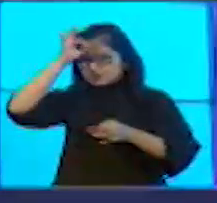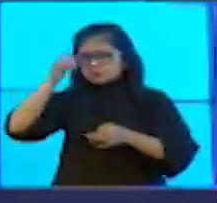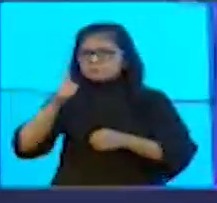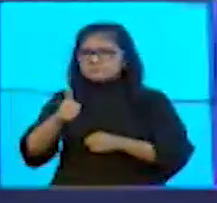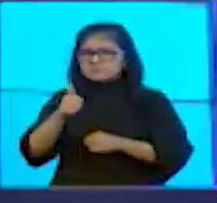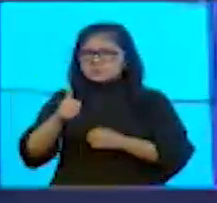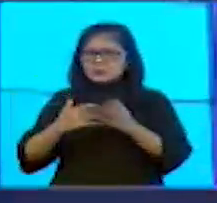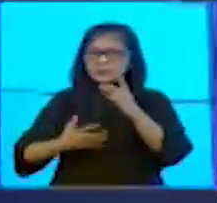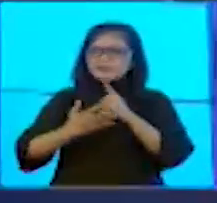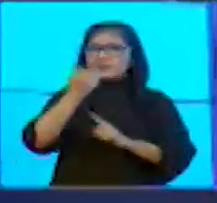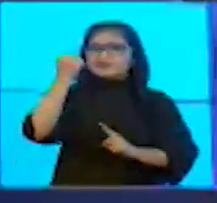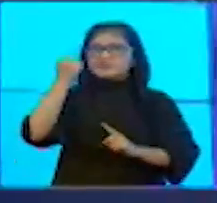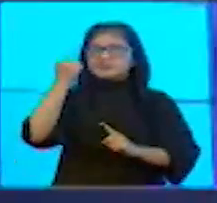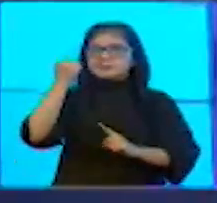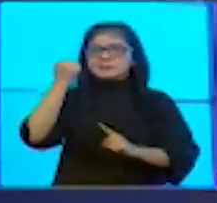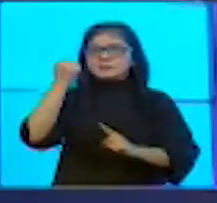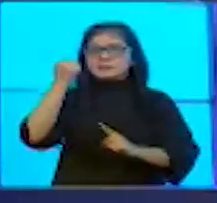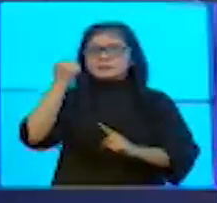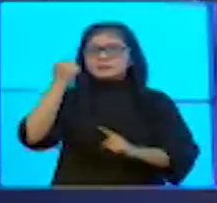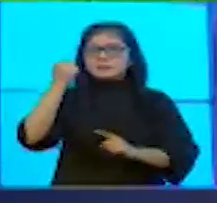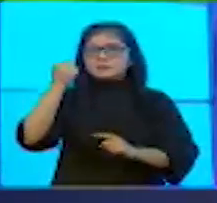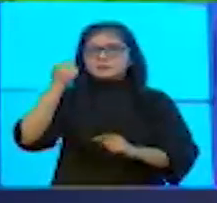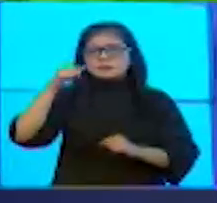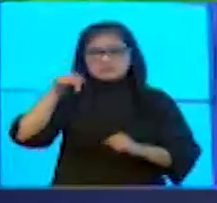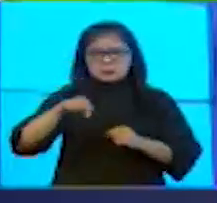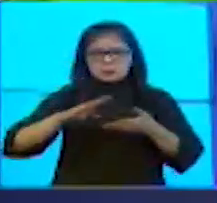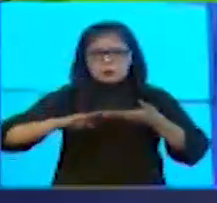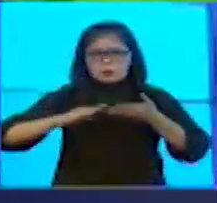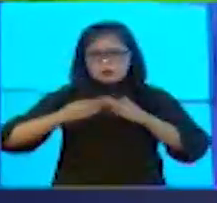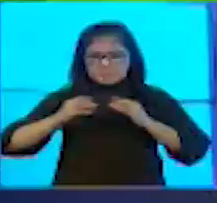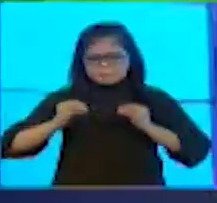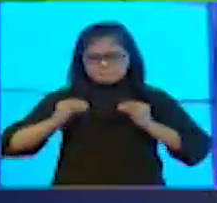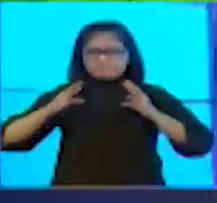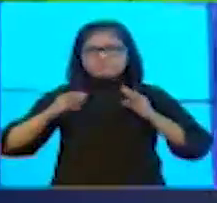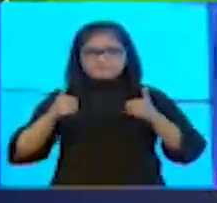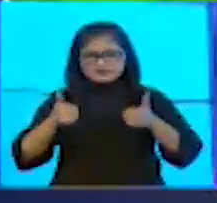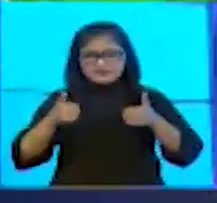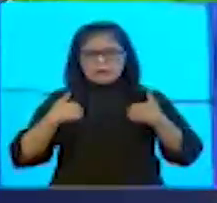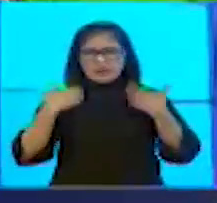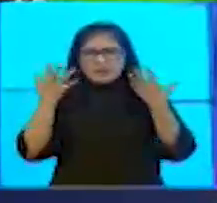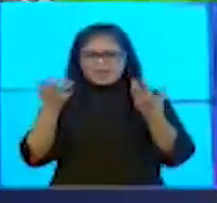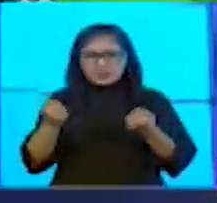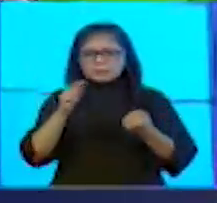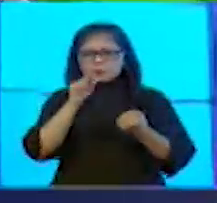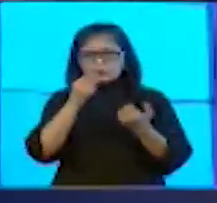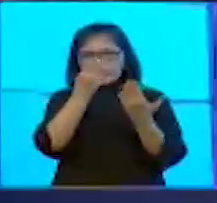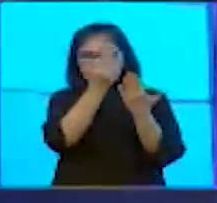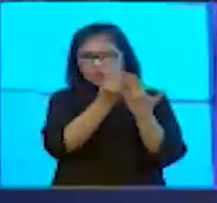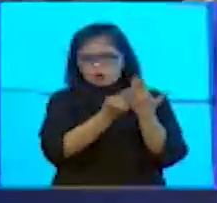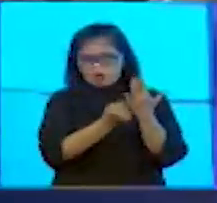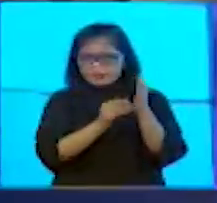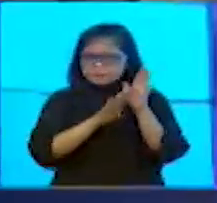target eh diatas het ini Netty Harapan Kita kebangkitan ekonomi ini hanya bisa dilakukan